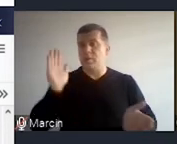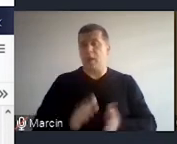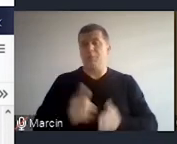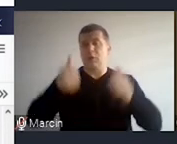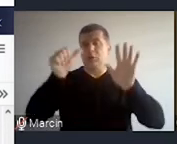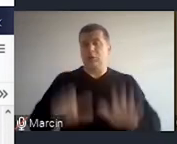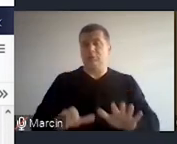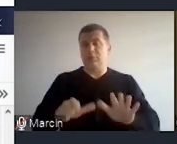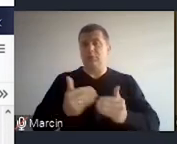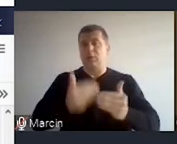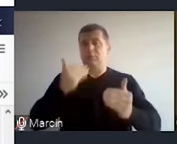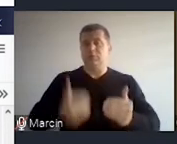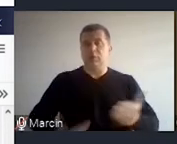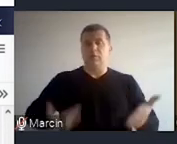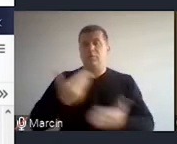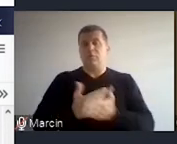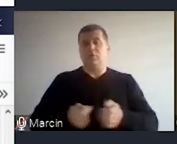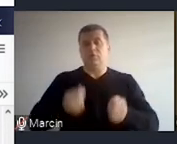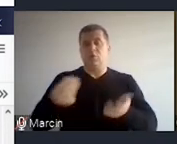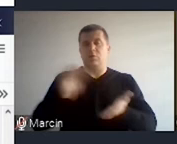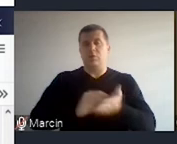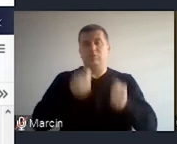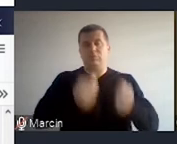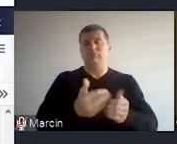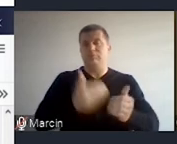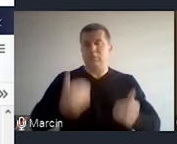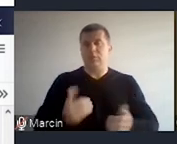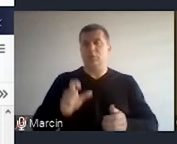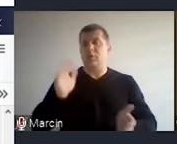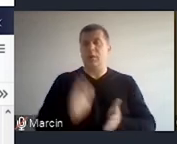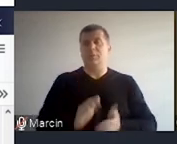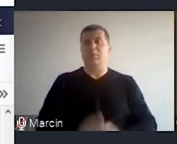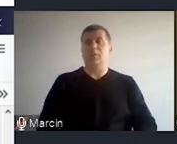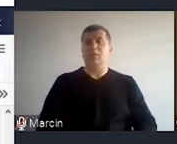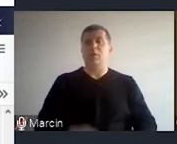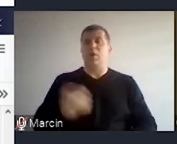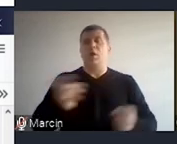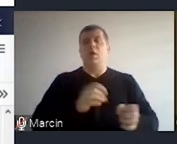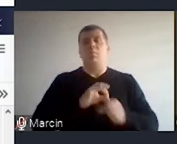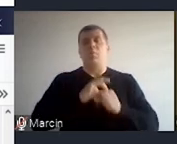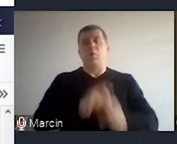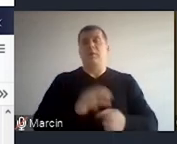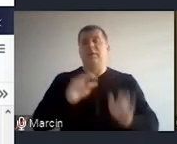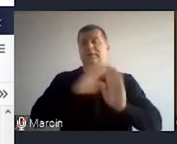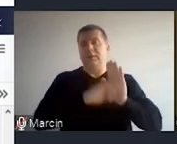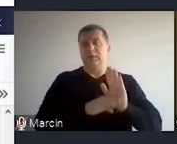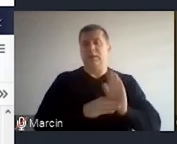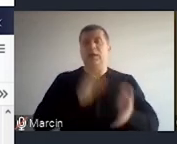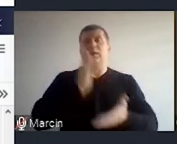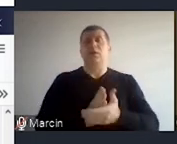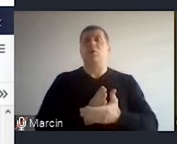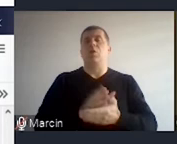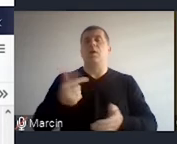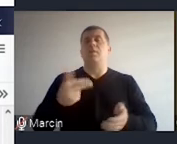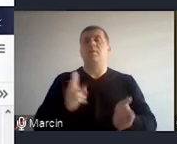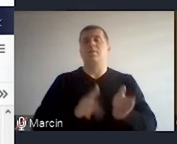6 miesięcy przed złożeniem wniosku o dofinansowanie. Czyli nie wprowadzam tych zasad tylko i wyłącznie